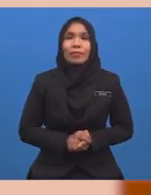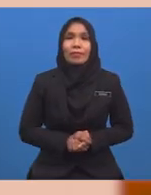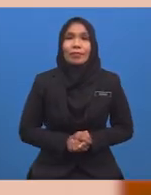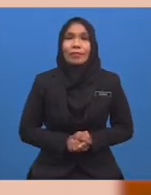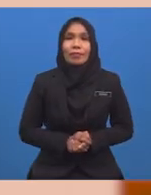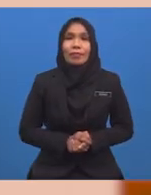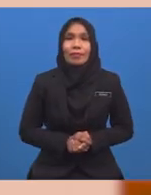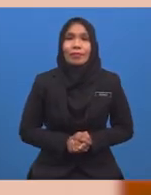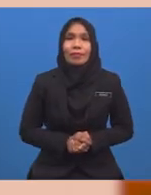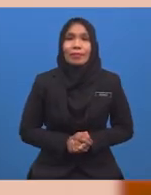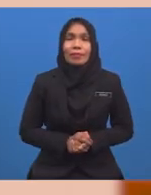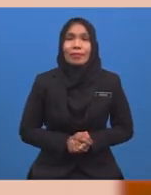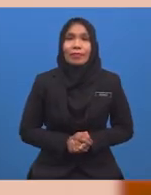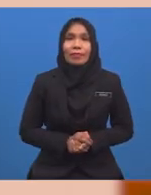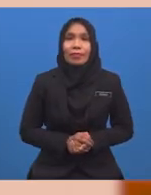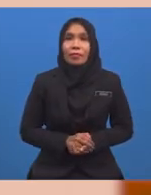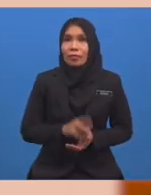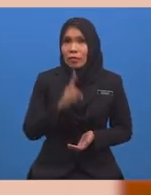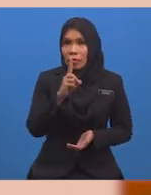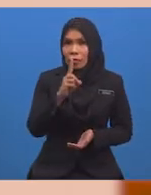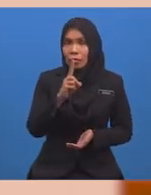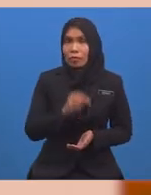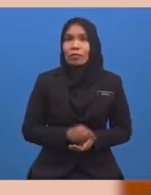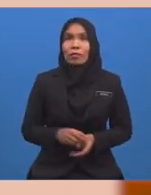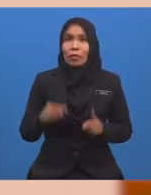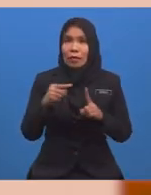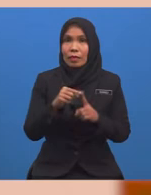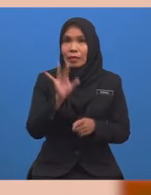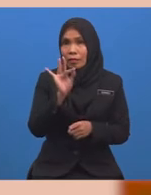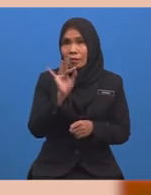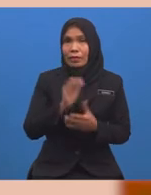ataupun nisbah satu kepada delapan